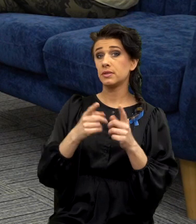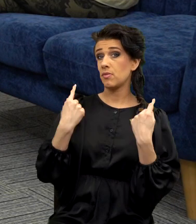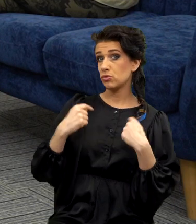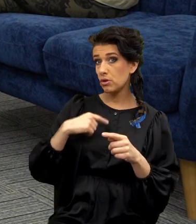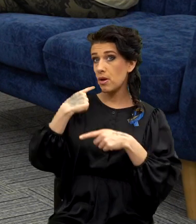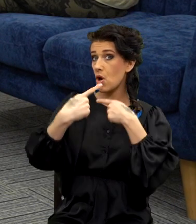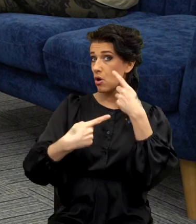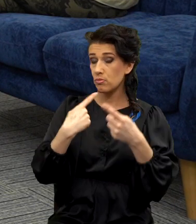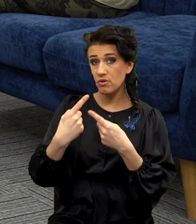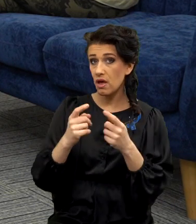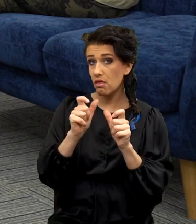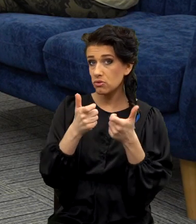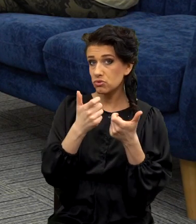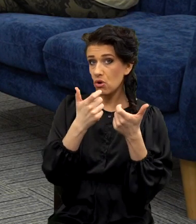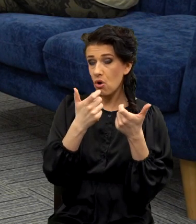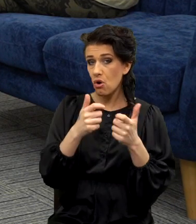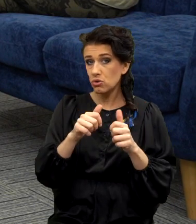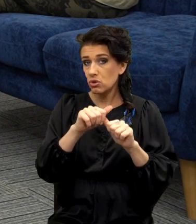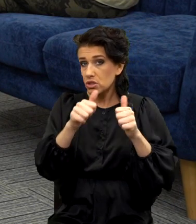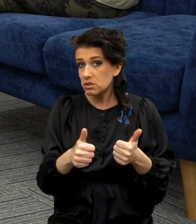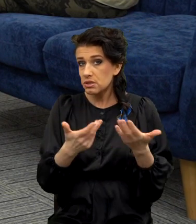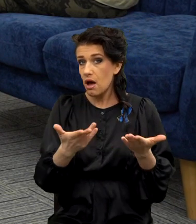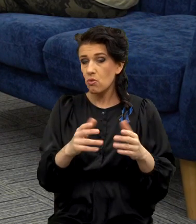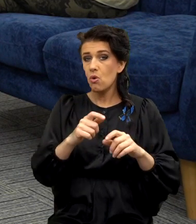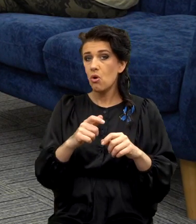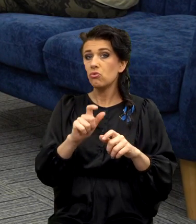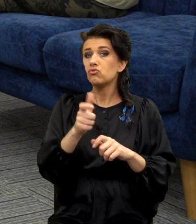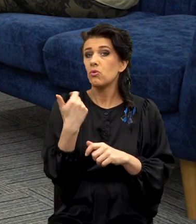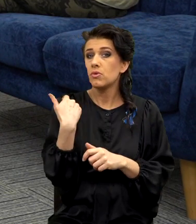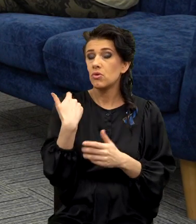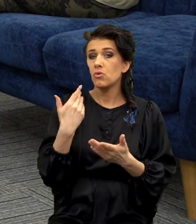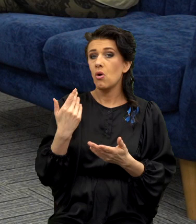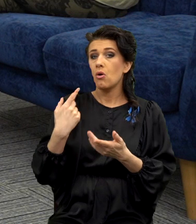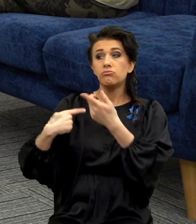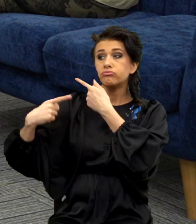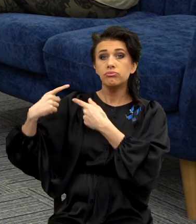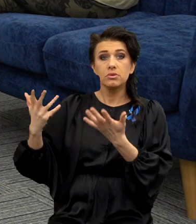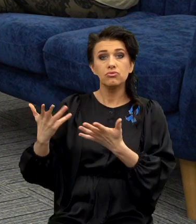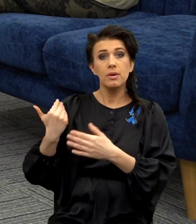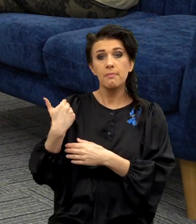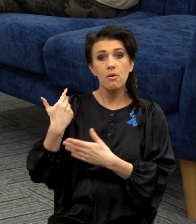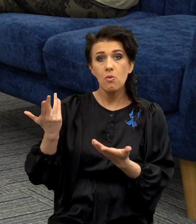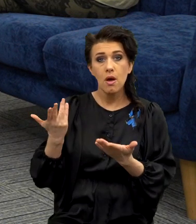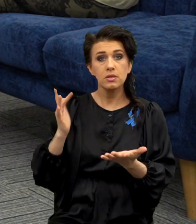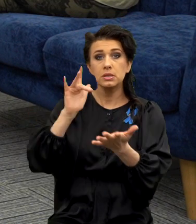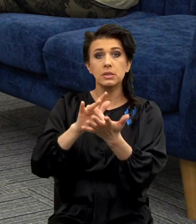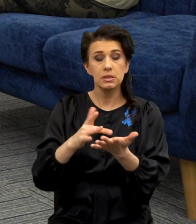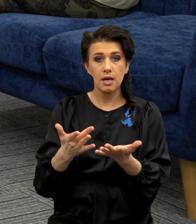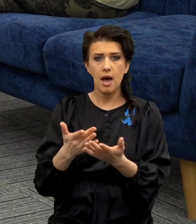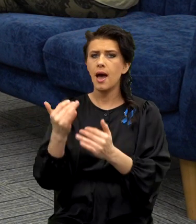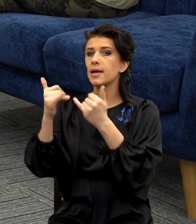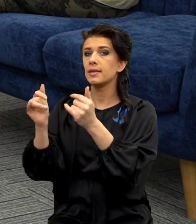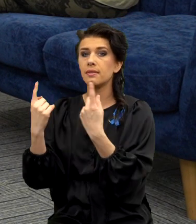o tym, co się z nimi dzieje, co przeżyły, skąd przychodzą, a będą tacy, którzy nie będą